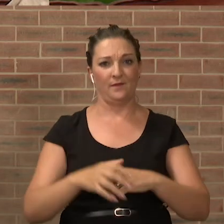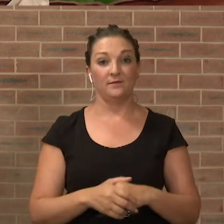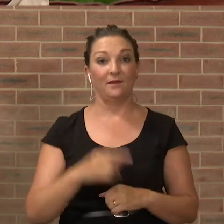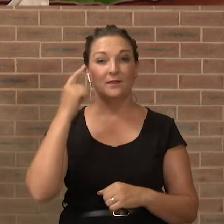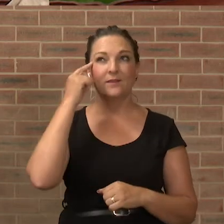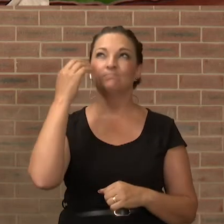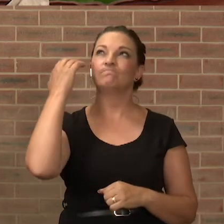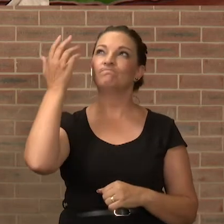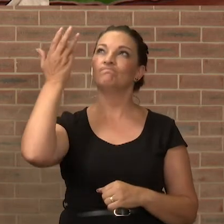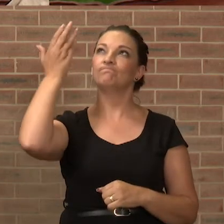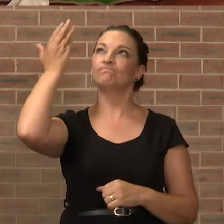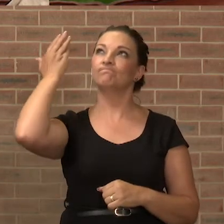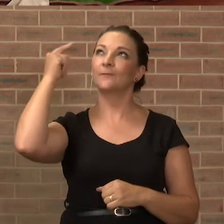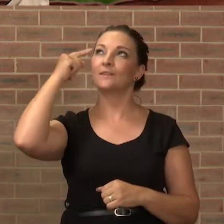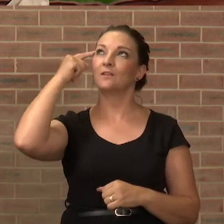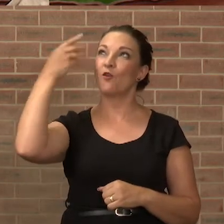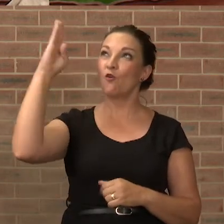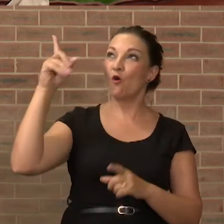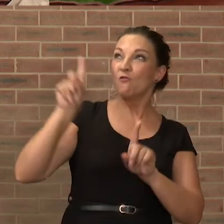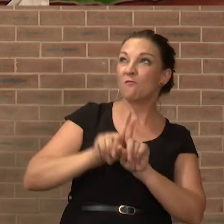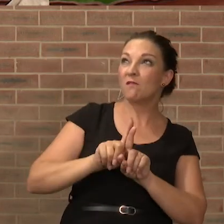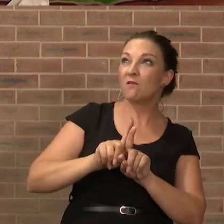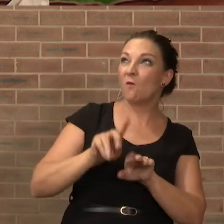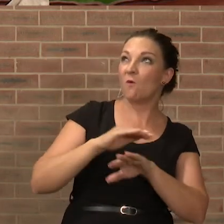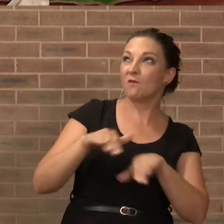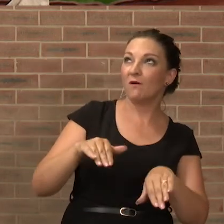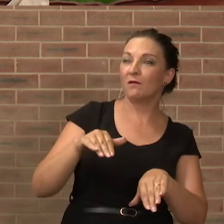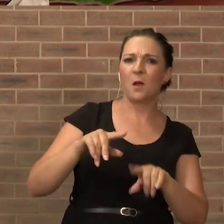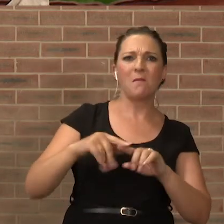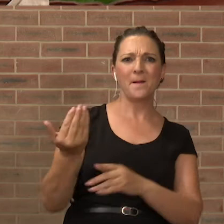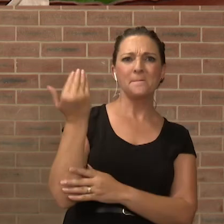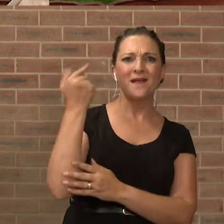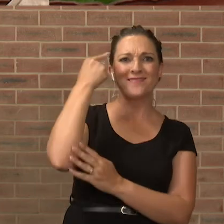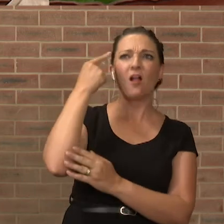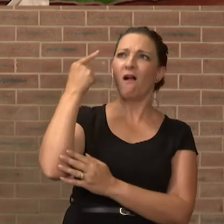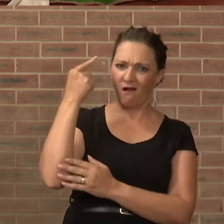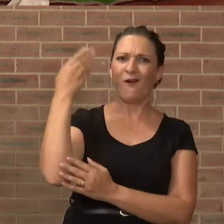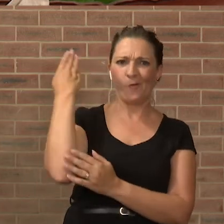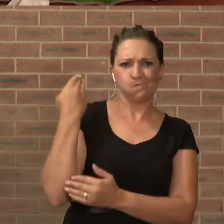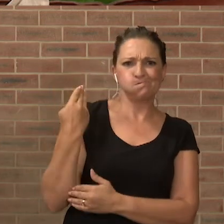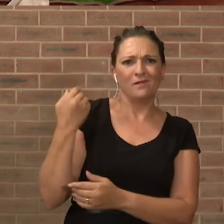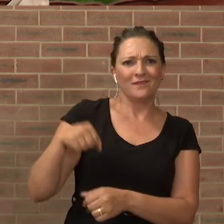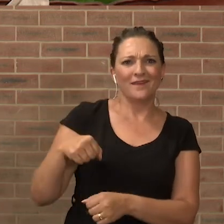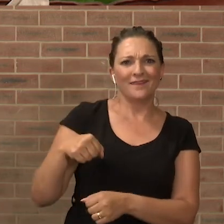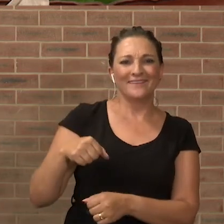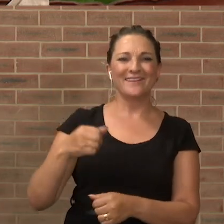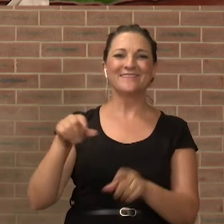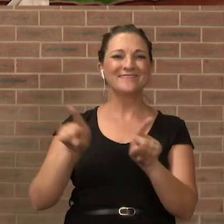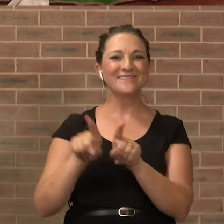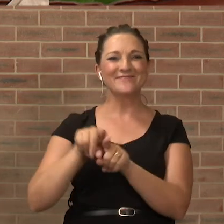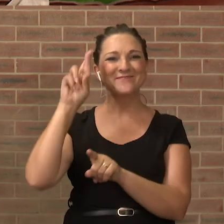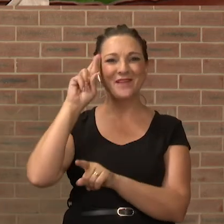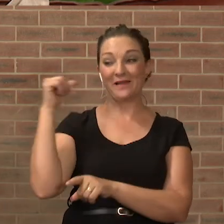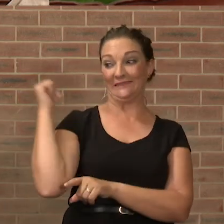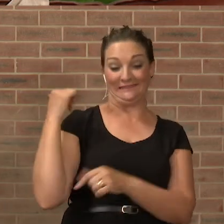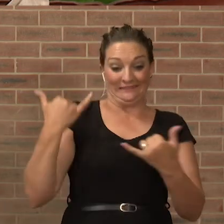daaraan. Dink terug wanneer jy wonder of God by jou is. Dink aan die tye wat hy jou gedra het en wat hy daar was vir jou. Onthou,